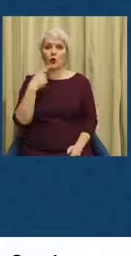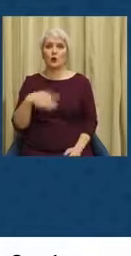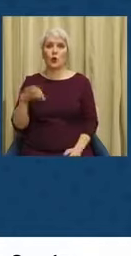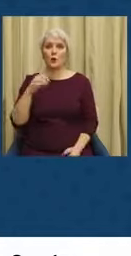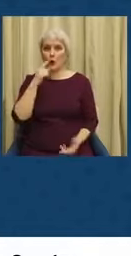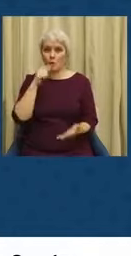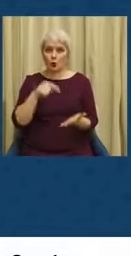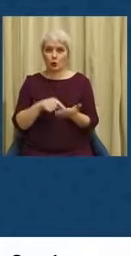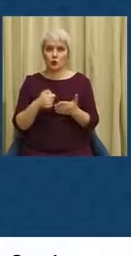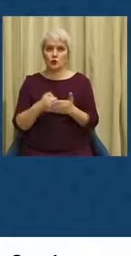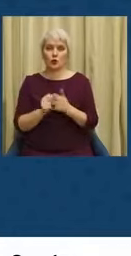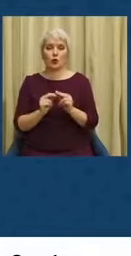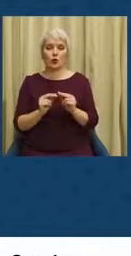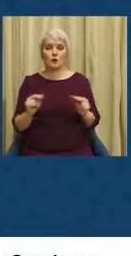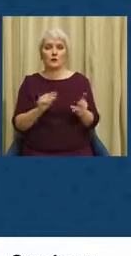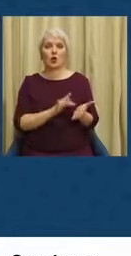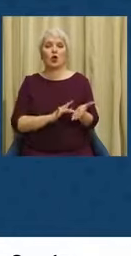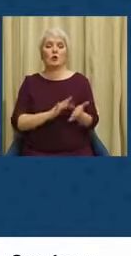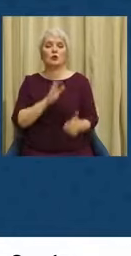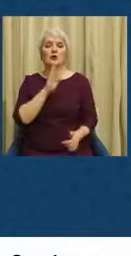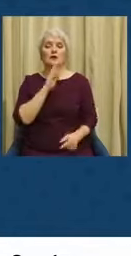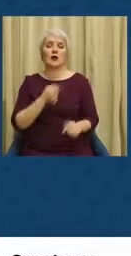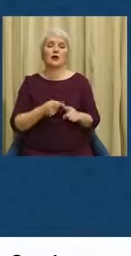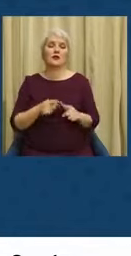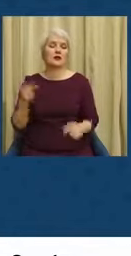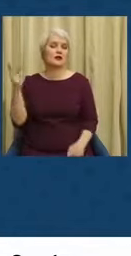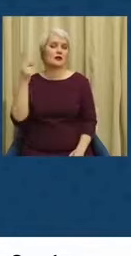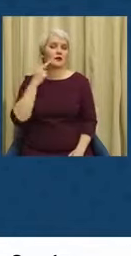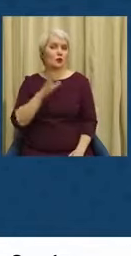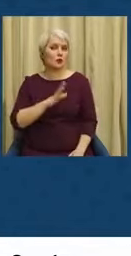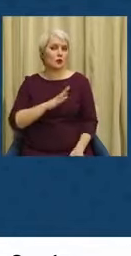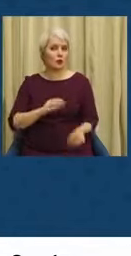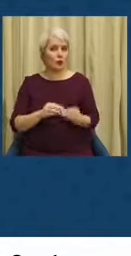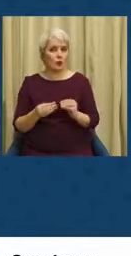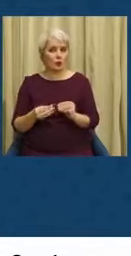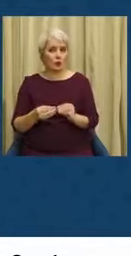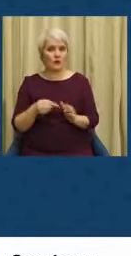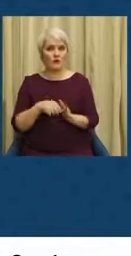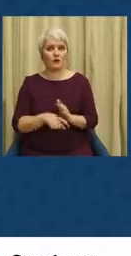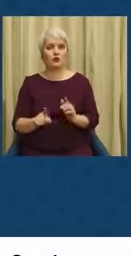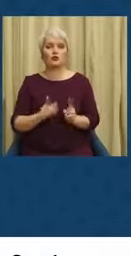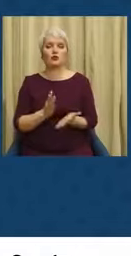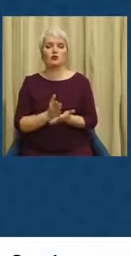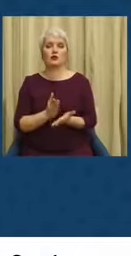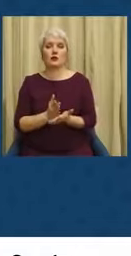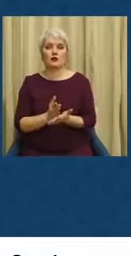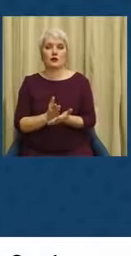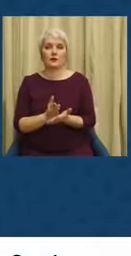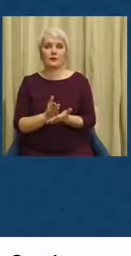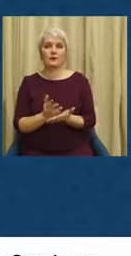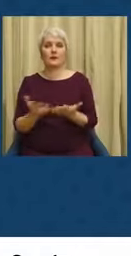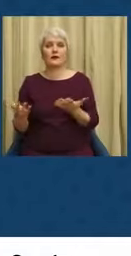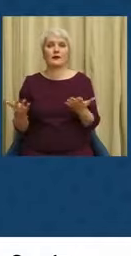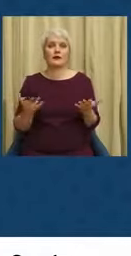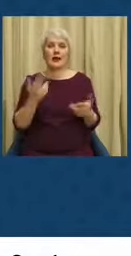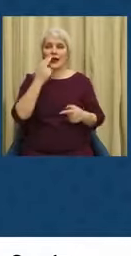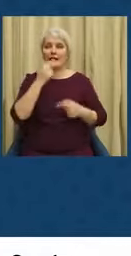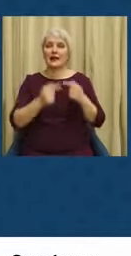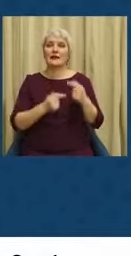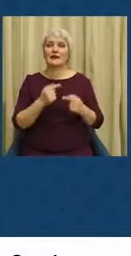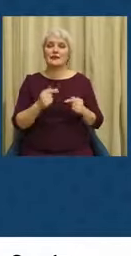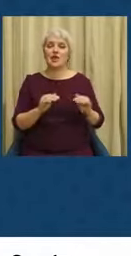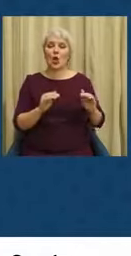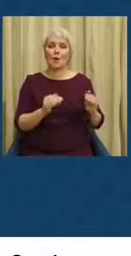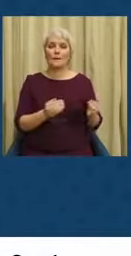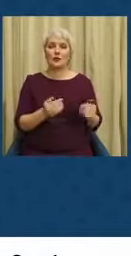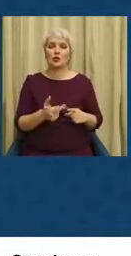до освіти ромських дівчат, то це завжди була проблема, тому що є певні традиційні обмеження